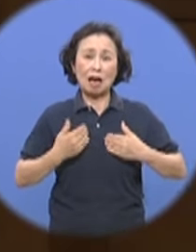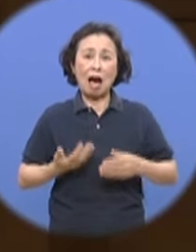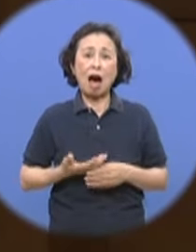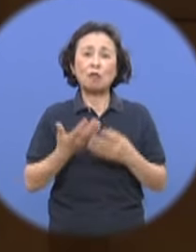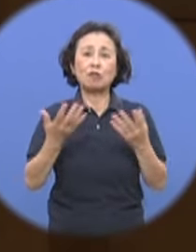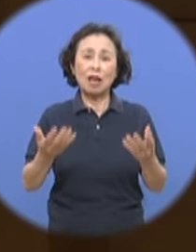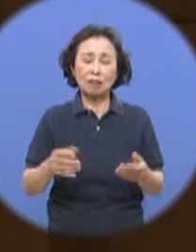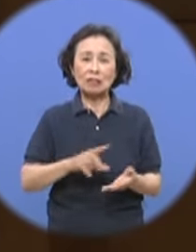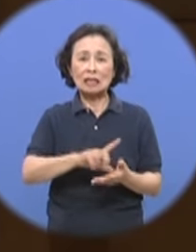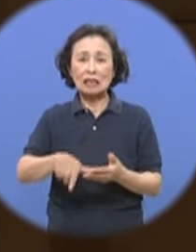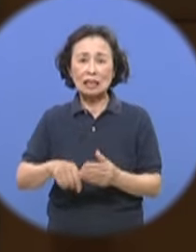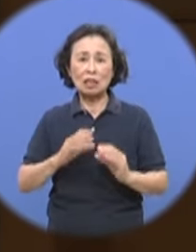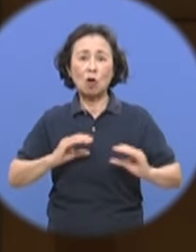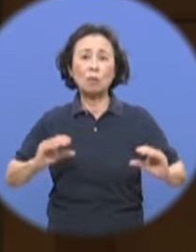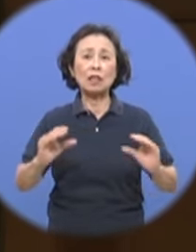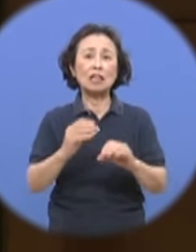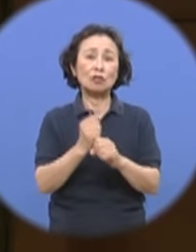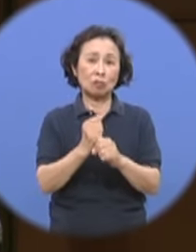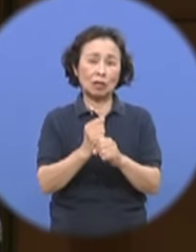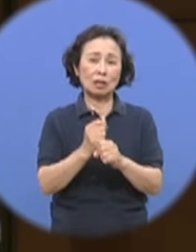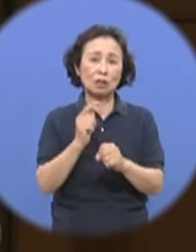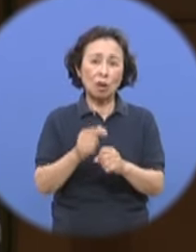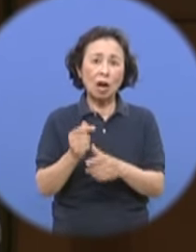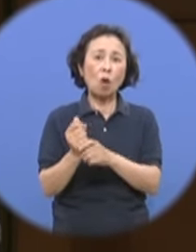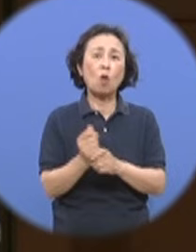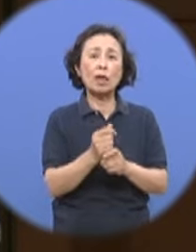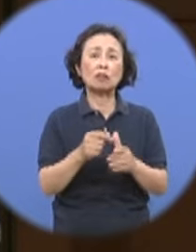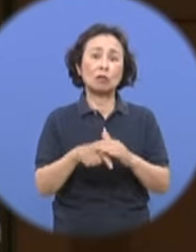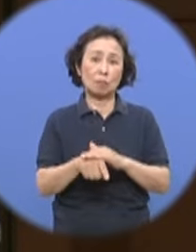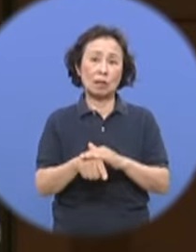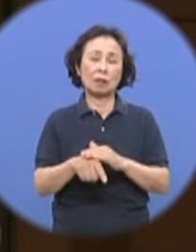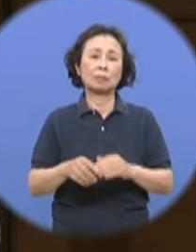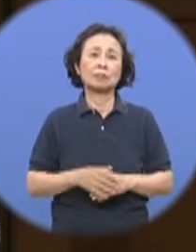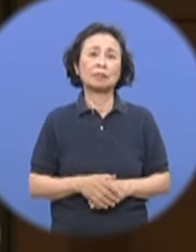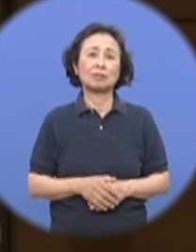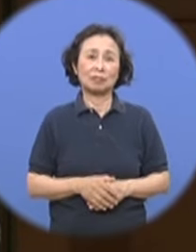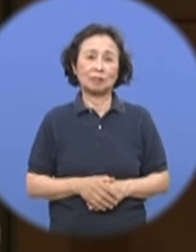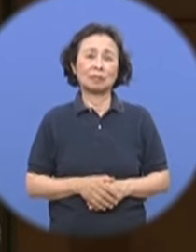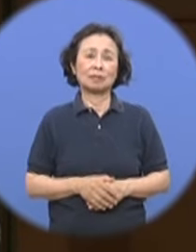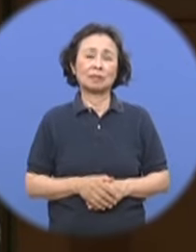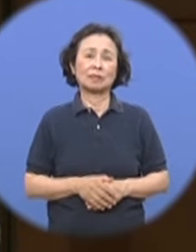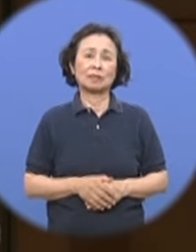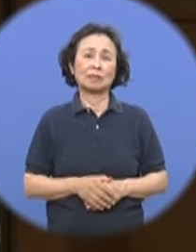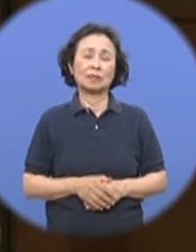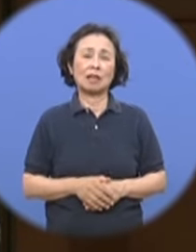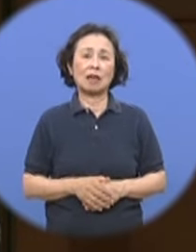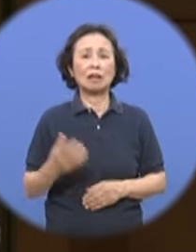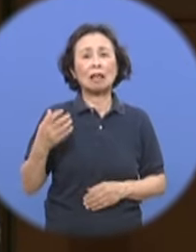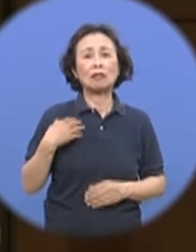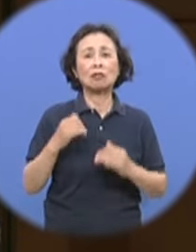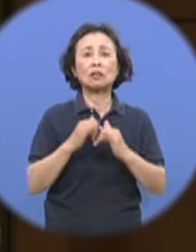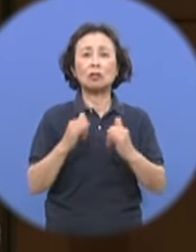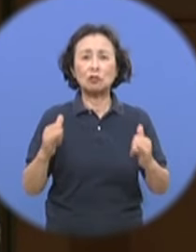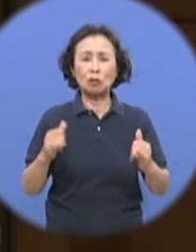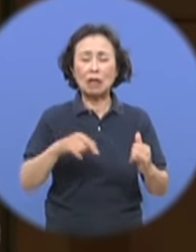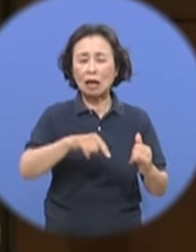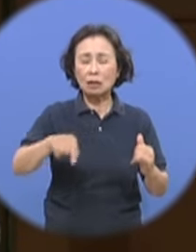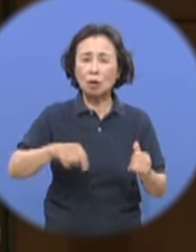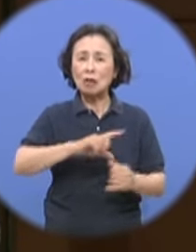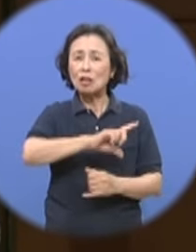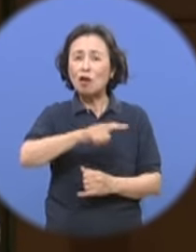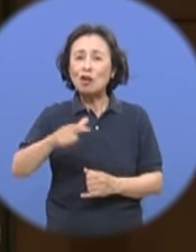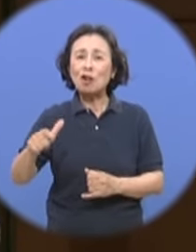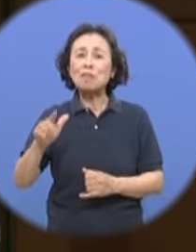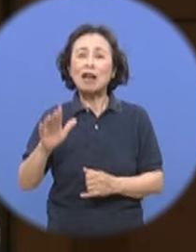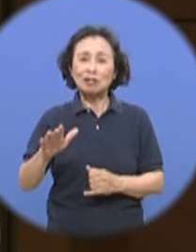が子ども食堂を応援することの意味です。なぜなら子ども食堂やってる皆さんはいろんな方がおられるのでね、全部一概